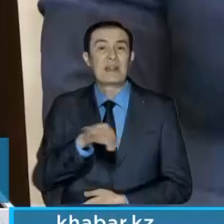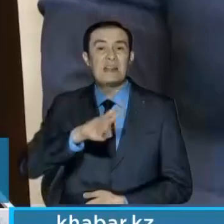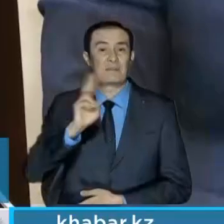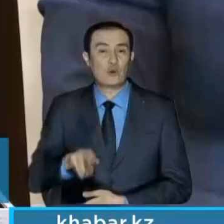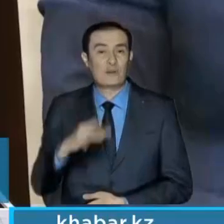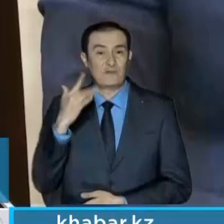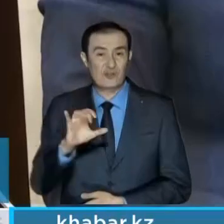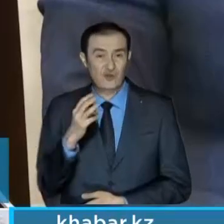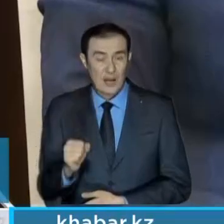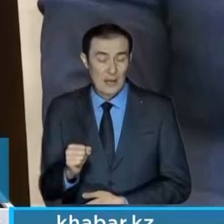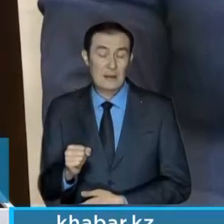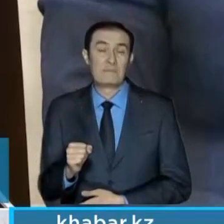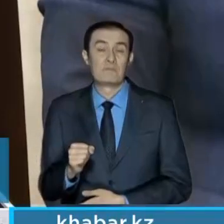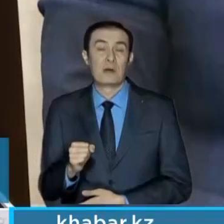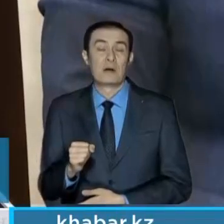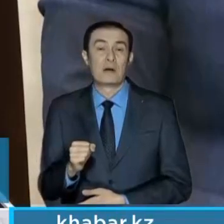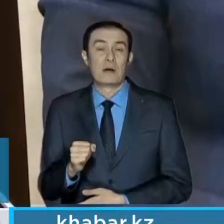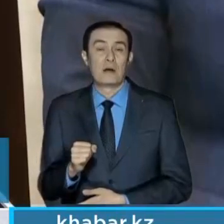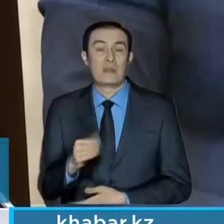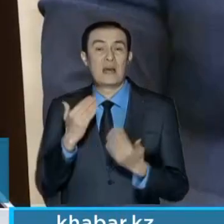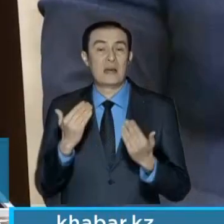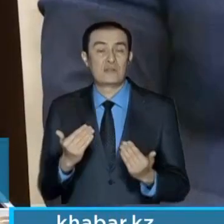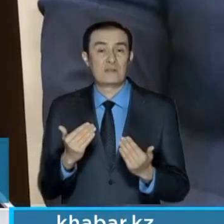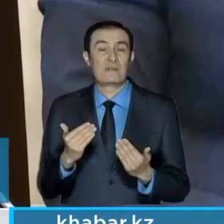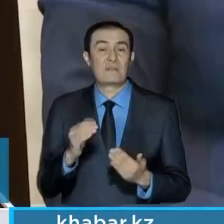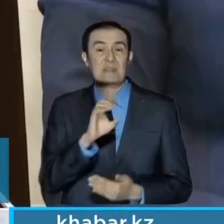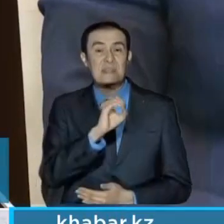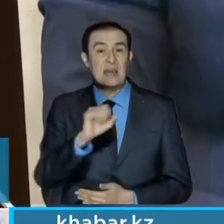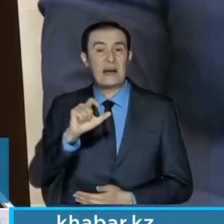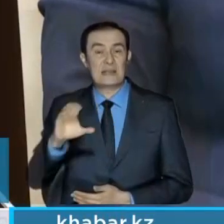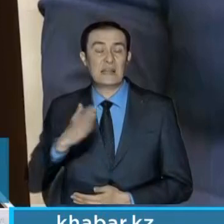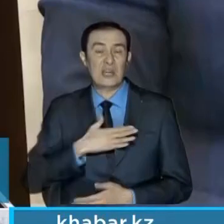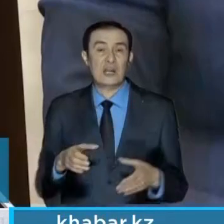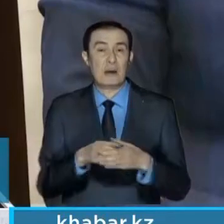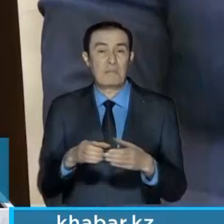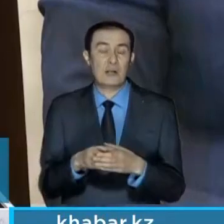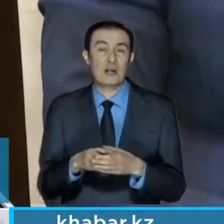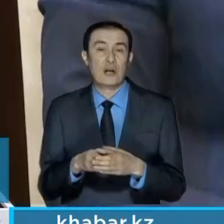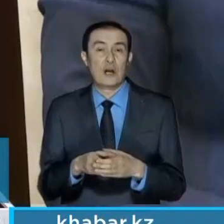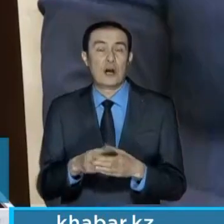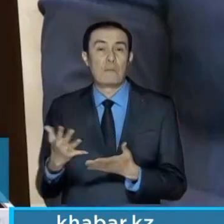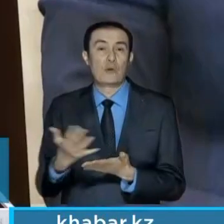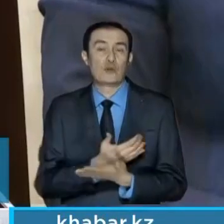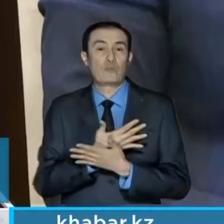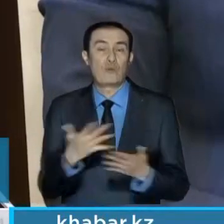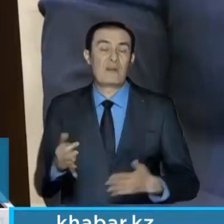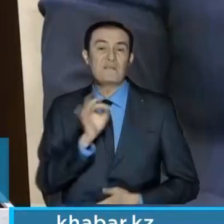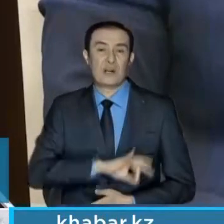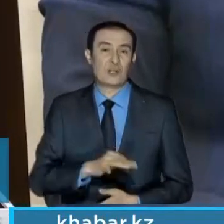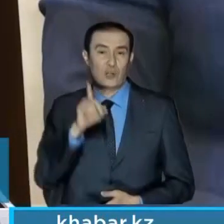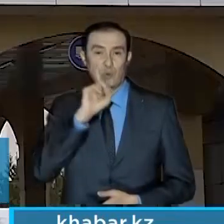долларов США в на всём ЕС наши компании получают более выгодный